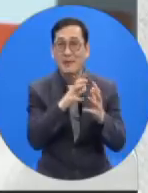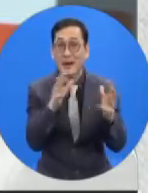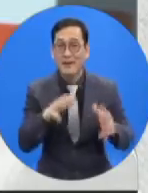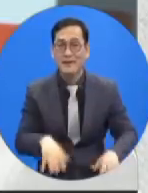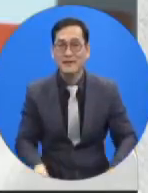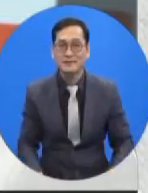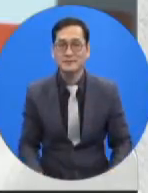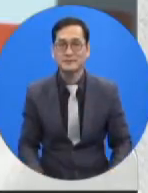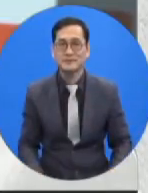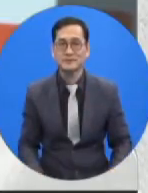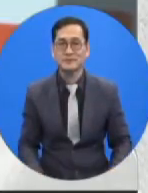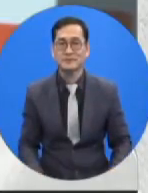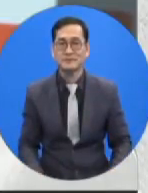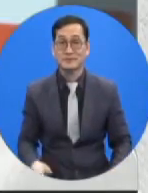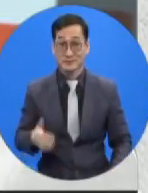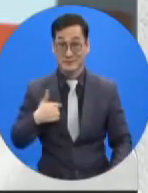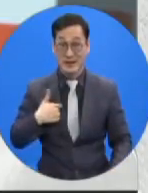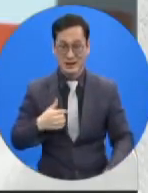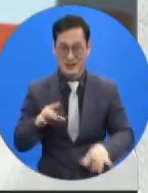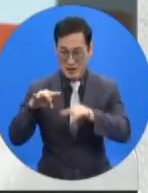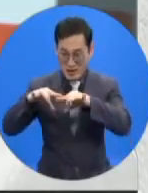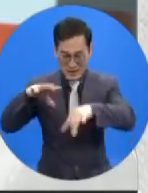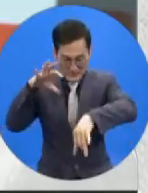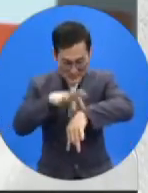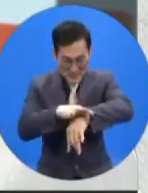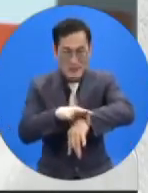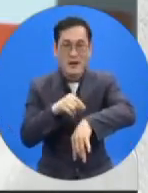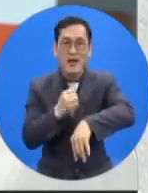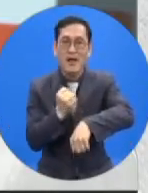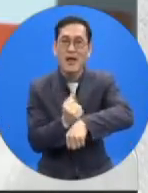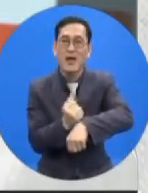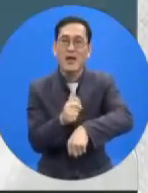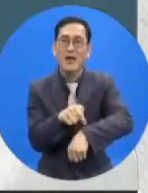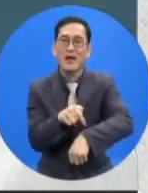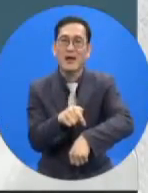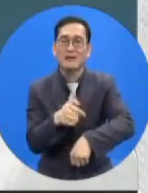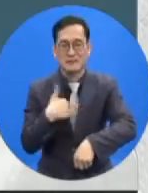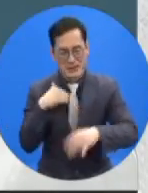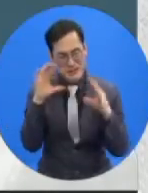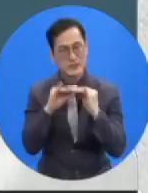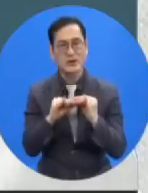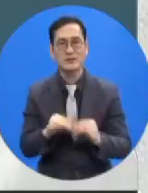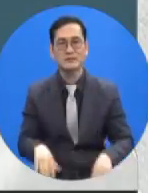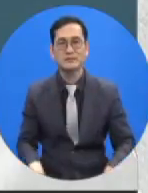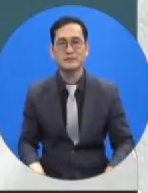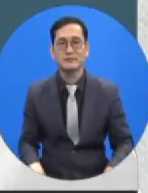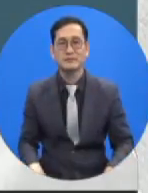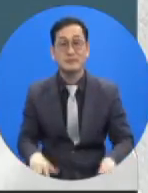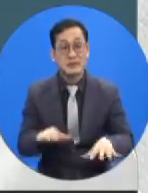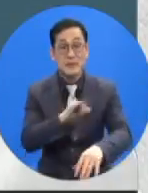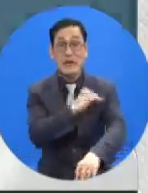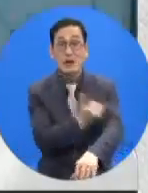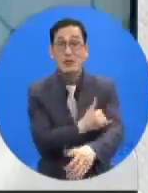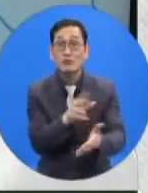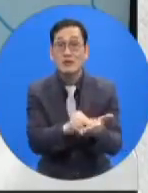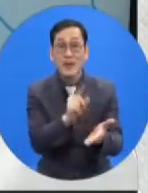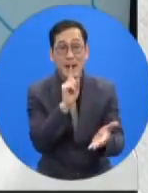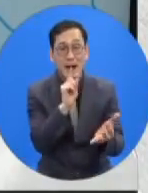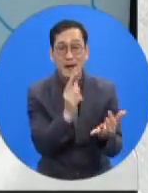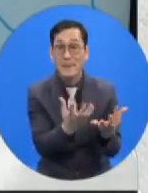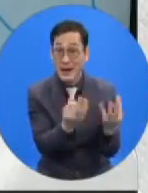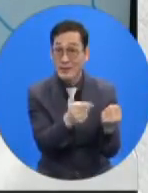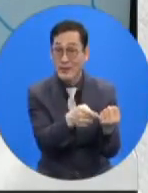저는 개인적으로는 찬성하는 입장입니다. 한시적으로. 예. 가장 문제가 되는 게 인권 문제가 있거든요. 근데